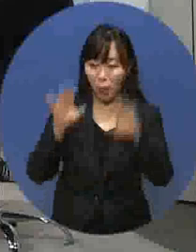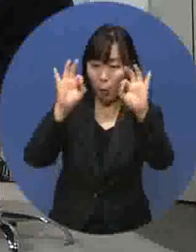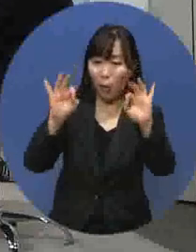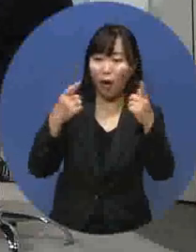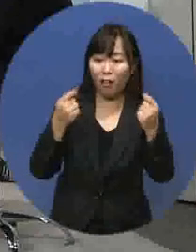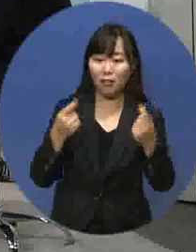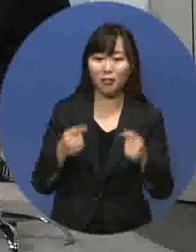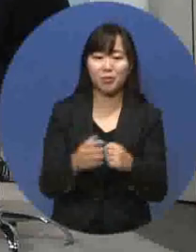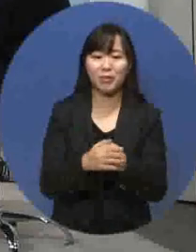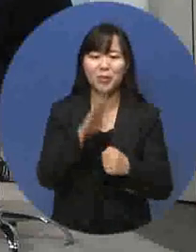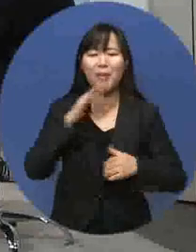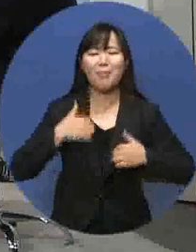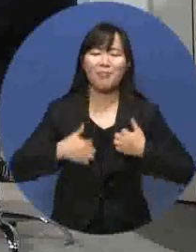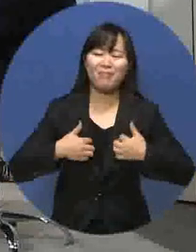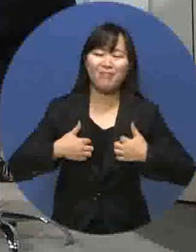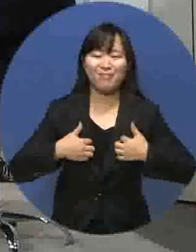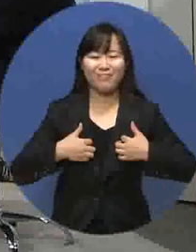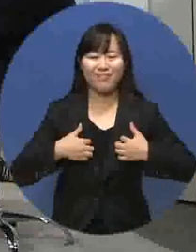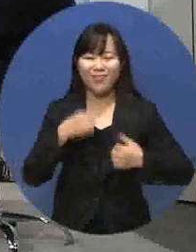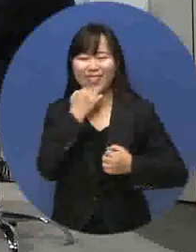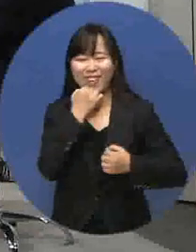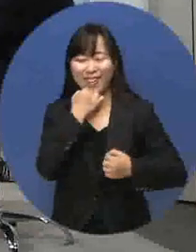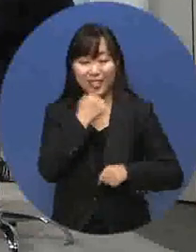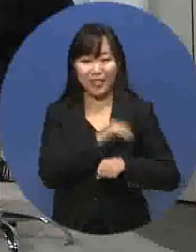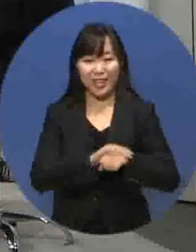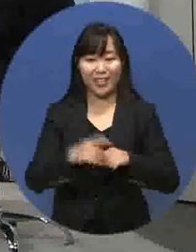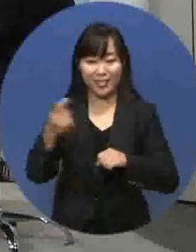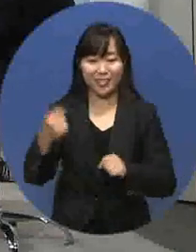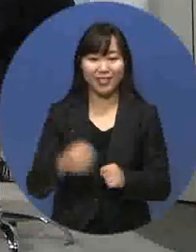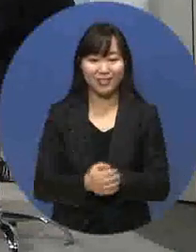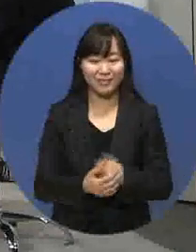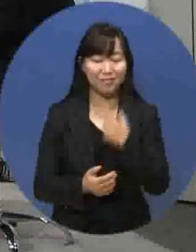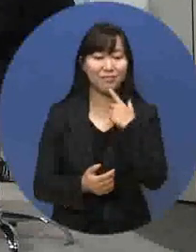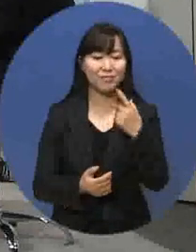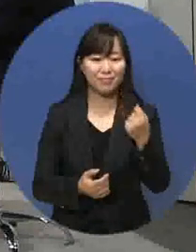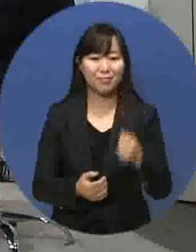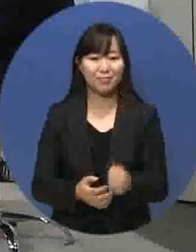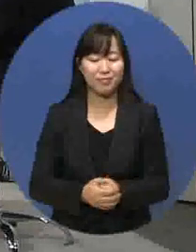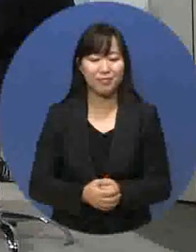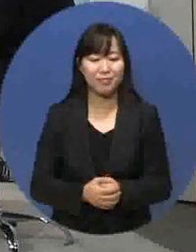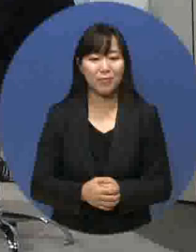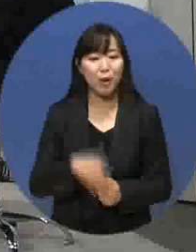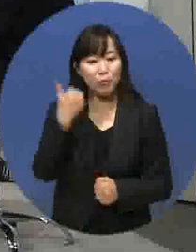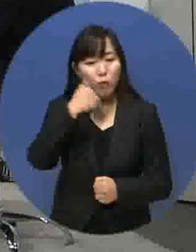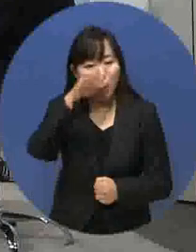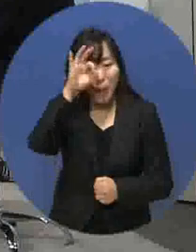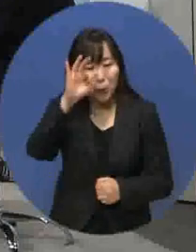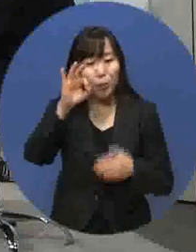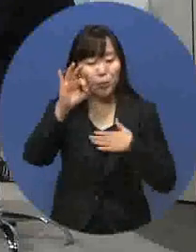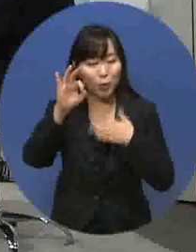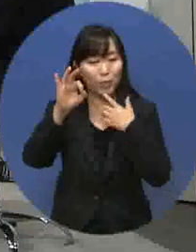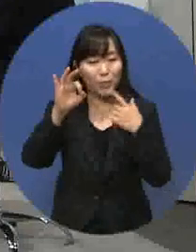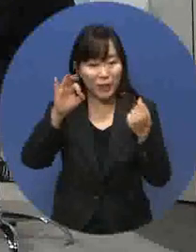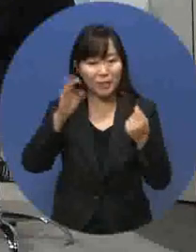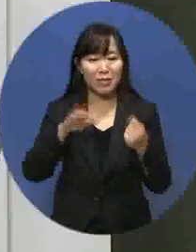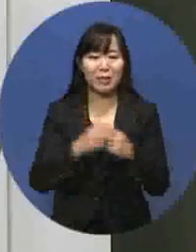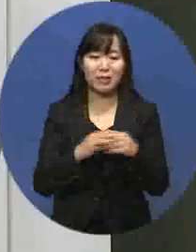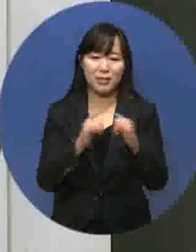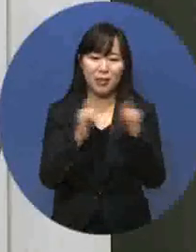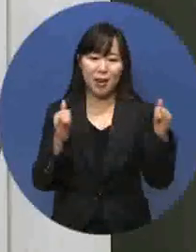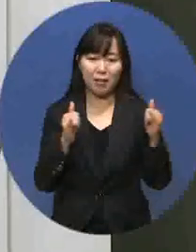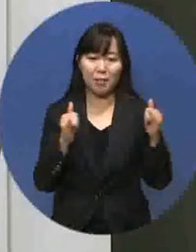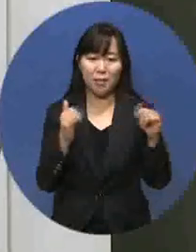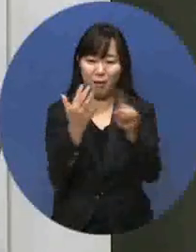보시면 아시겠지만 굉장히 유쾌하시고 그래요. 호방하시잖아요. 네. 네. 그리고 누가 봐도 저도 그런데 저도 사람을